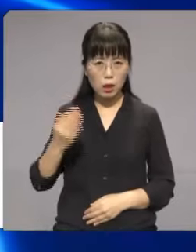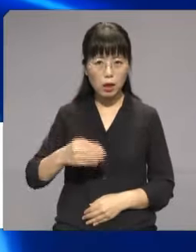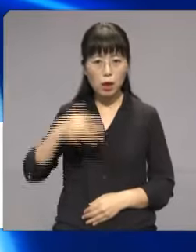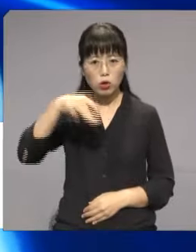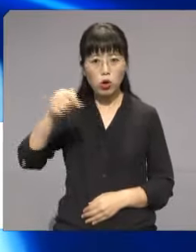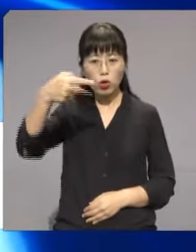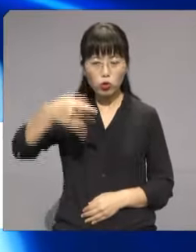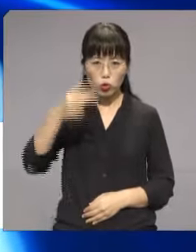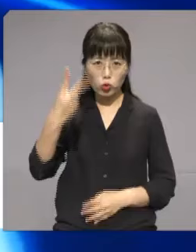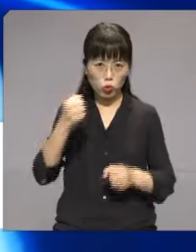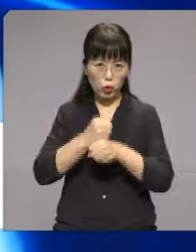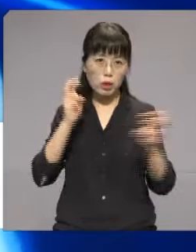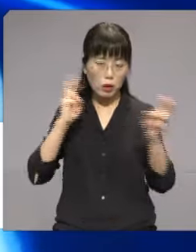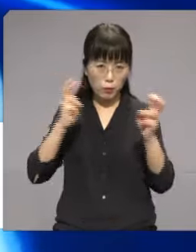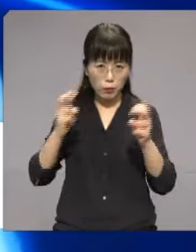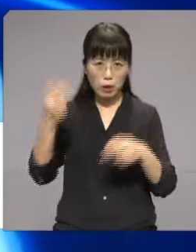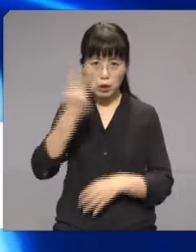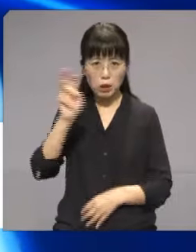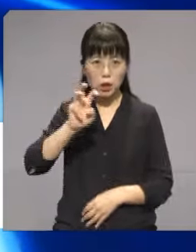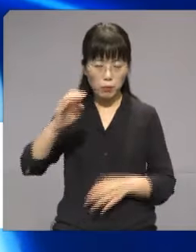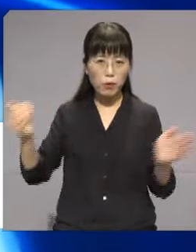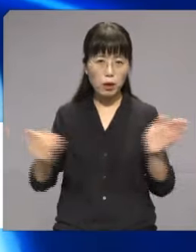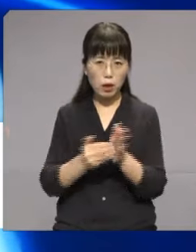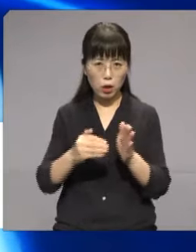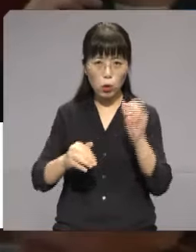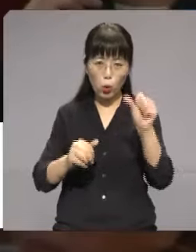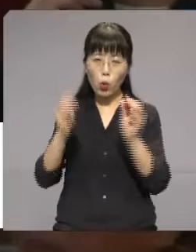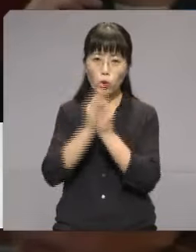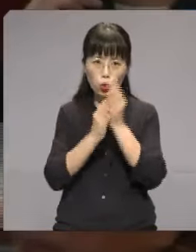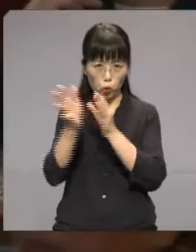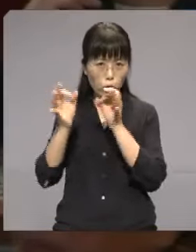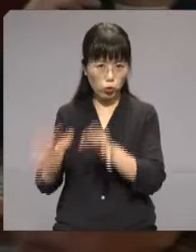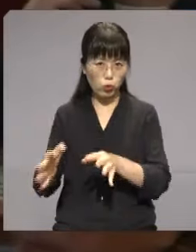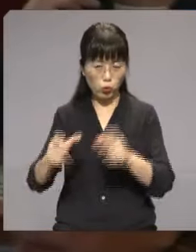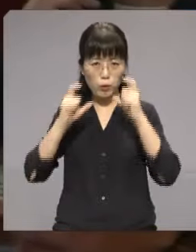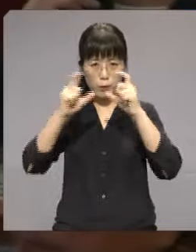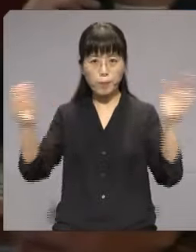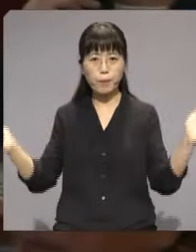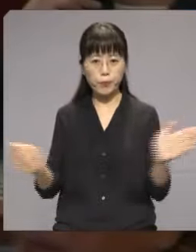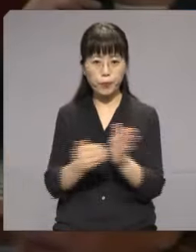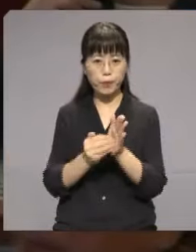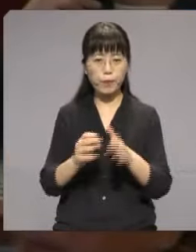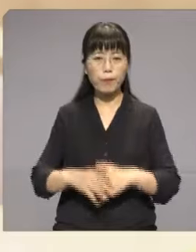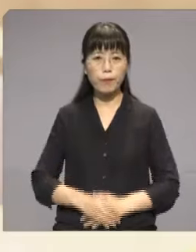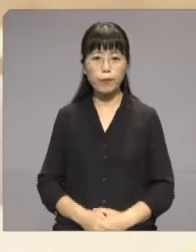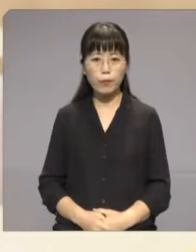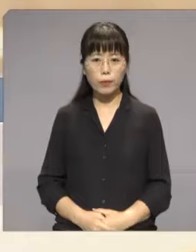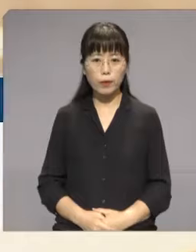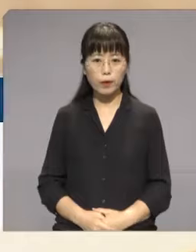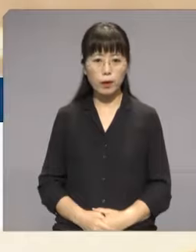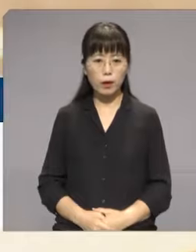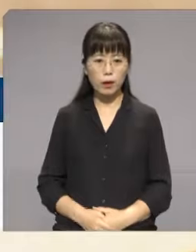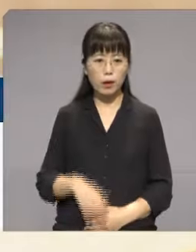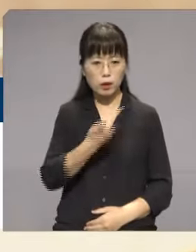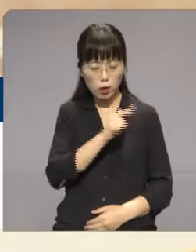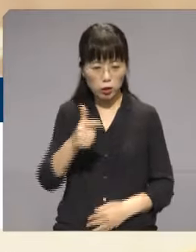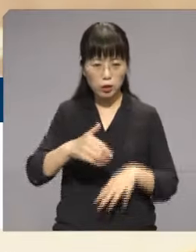천궁2 생산업체는 오는 2030년까지 5조 원을 투자하겠다고 선언했습니다. 다층